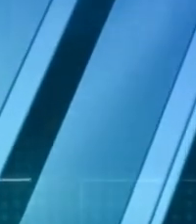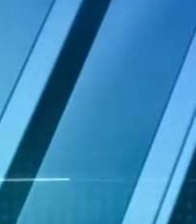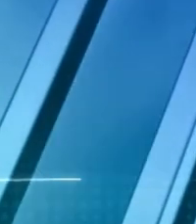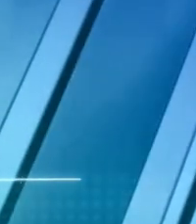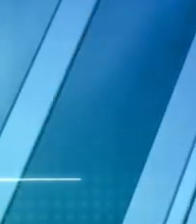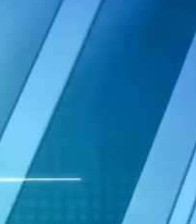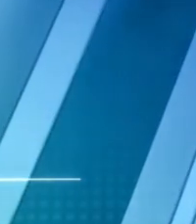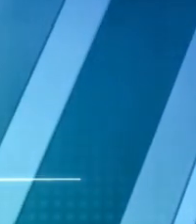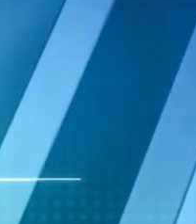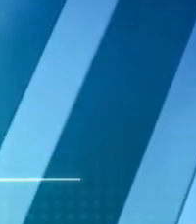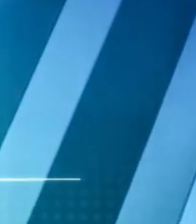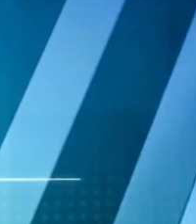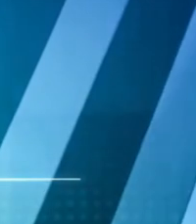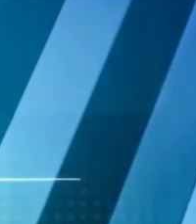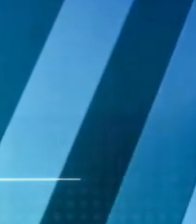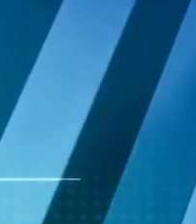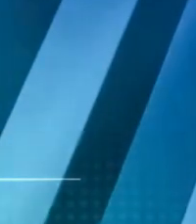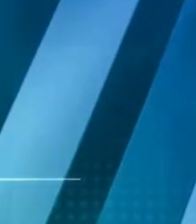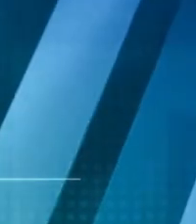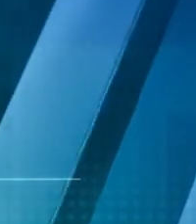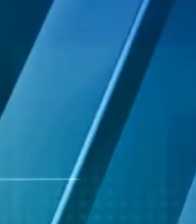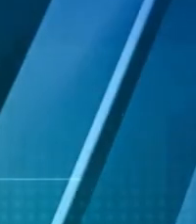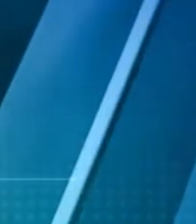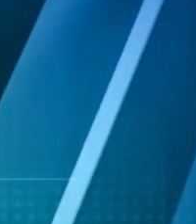МУЗЫКАЛЬНАЯ ЗАСТАВКА